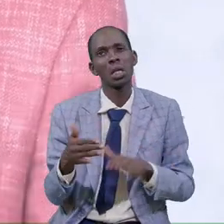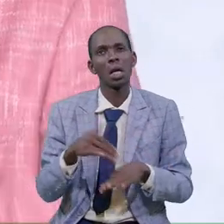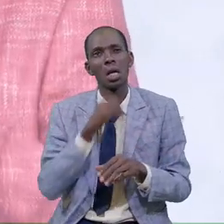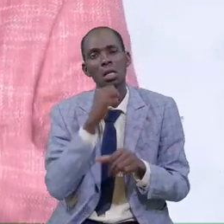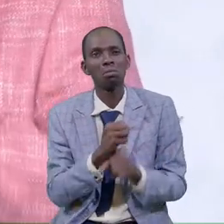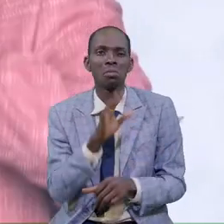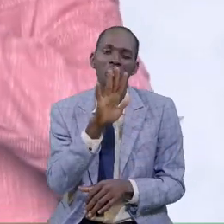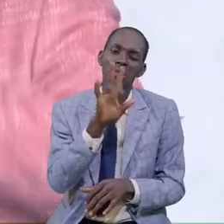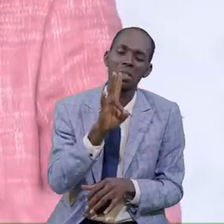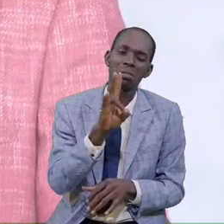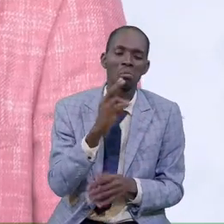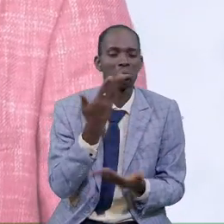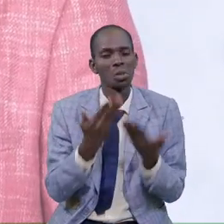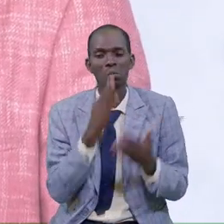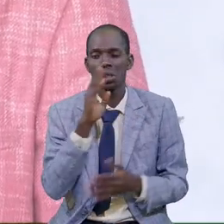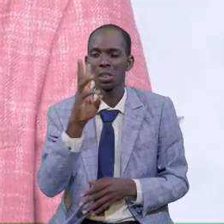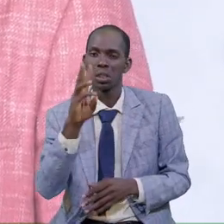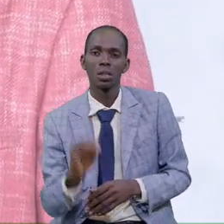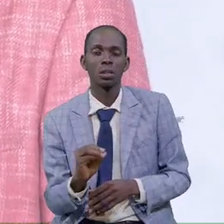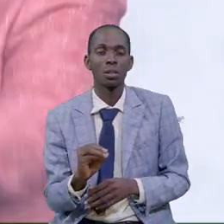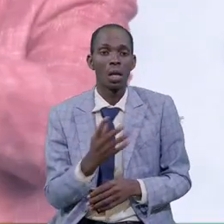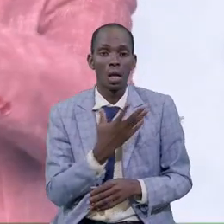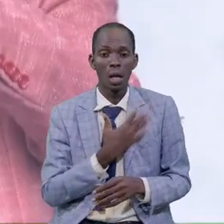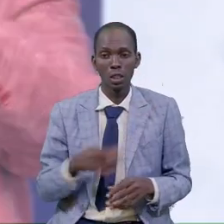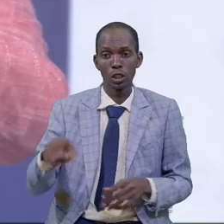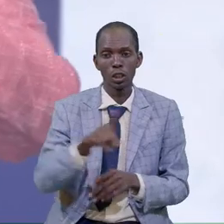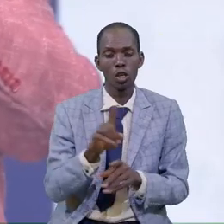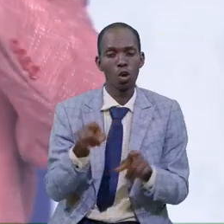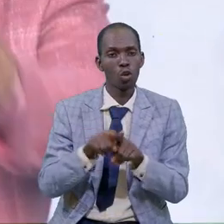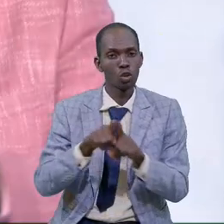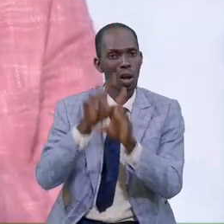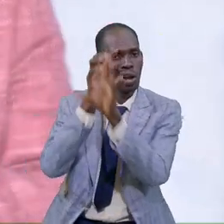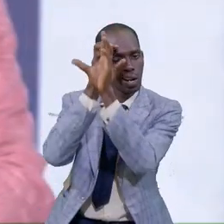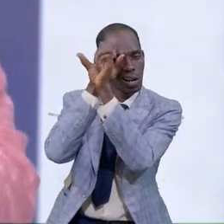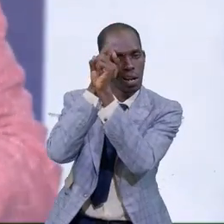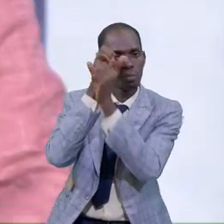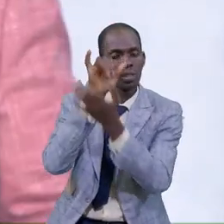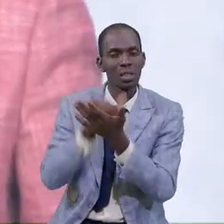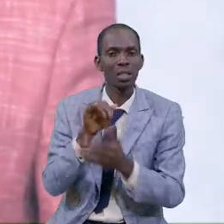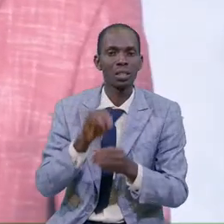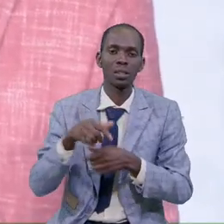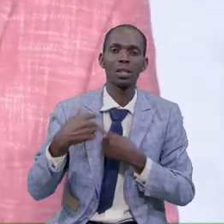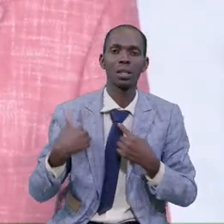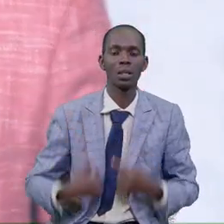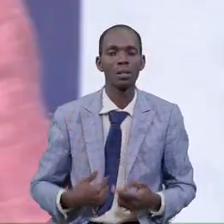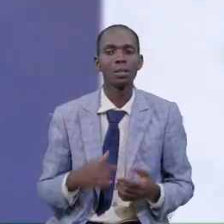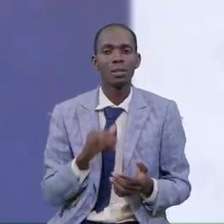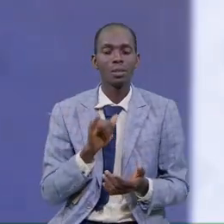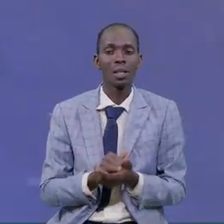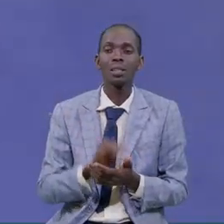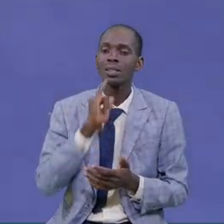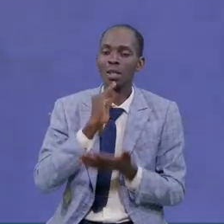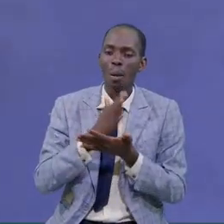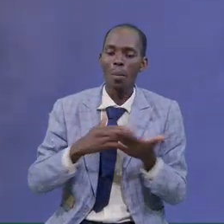ans. Et ils ont ça dans leur cœur, dans leur pensée. Malgré tel est